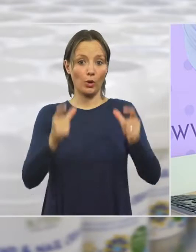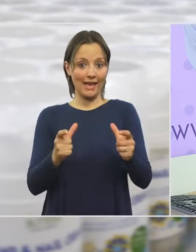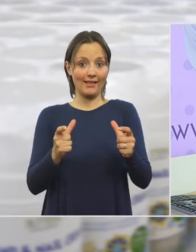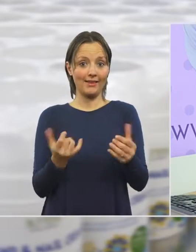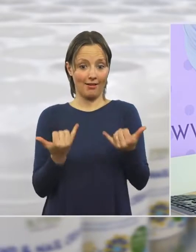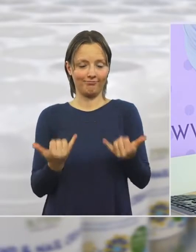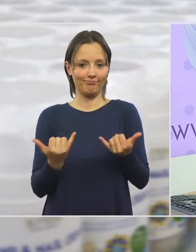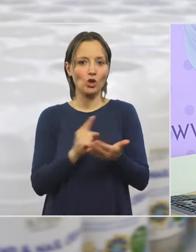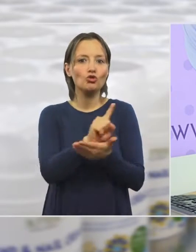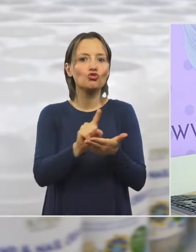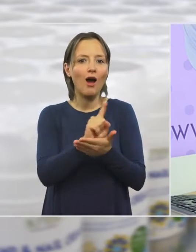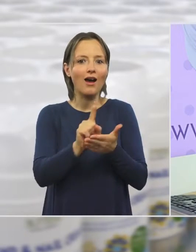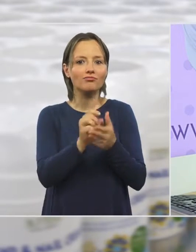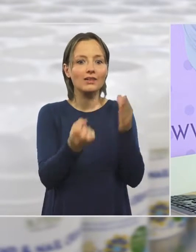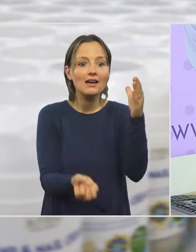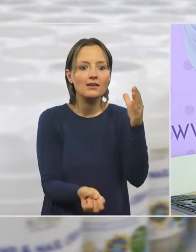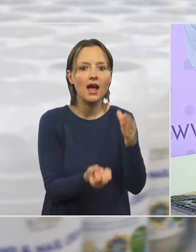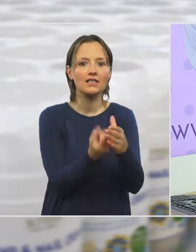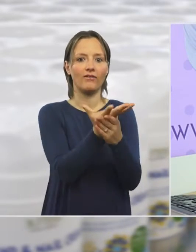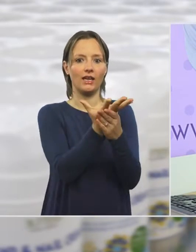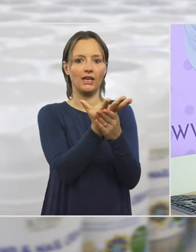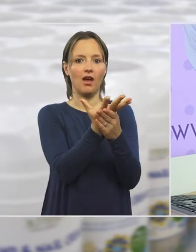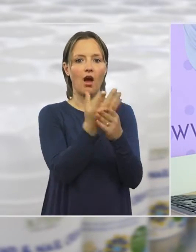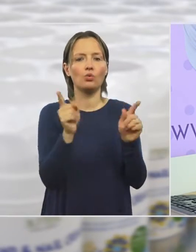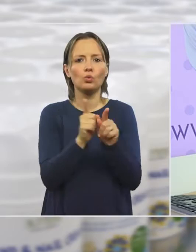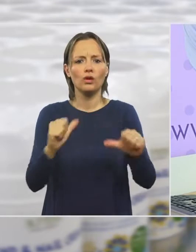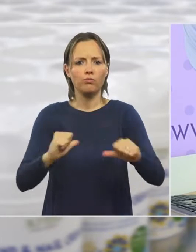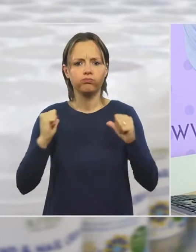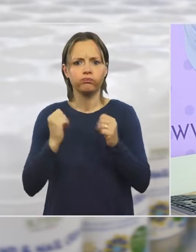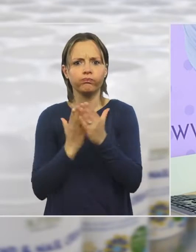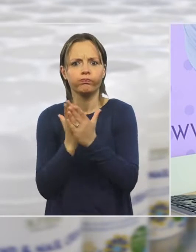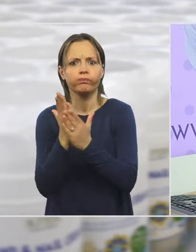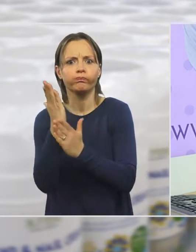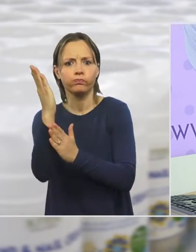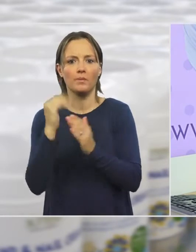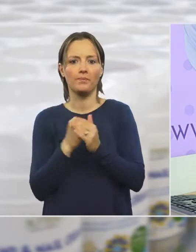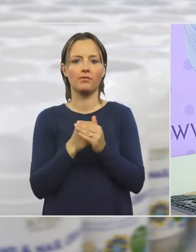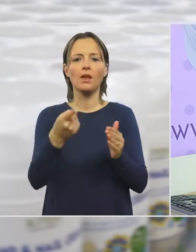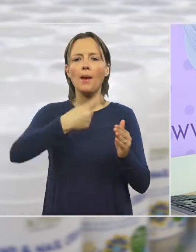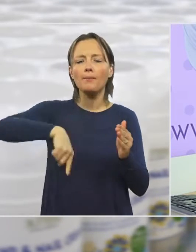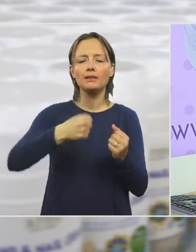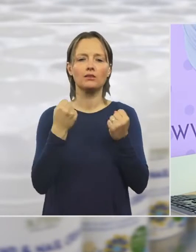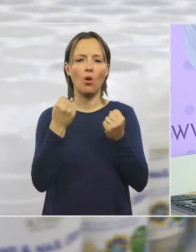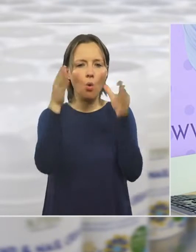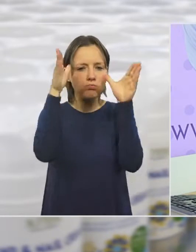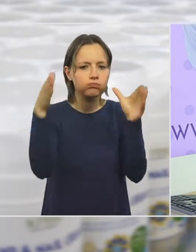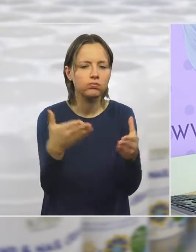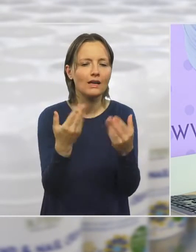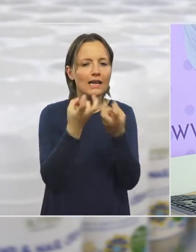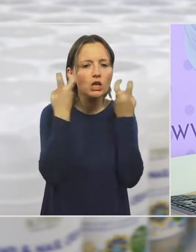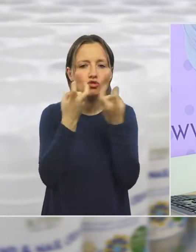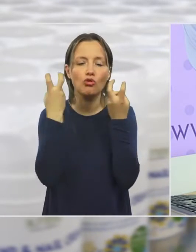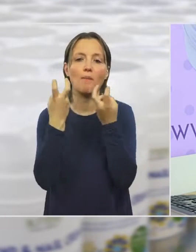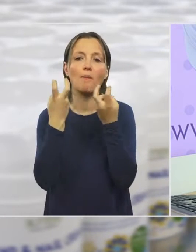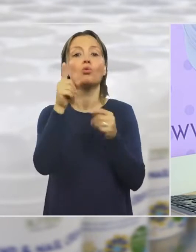Podjetje je trenutno v obdobju intenzivne rasti in razvoja, zato smo zelo usmerjeni